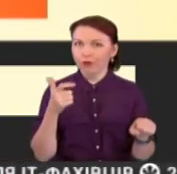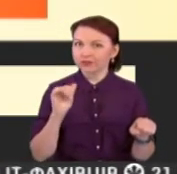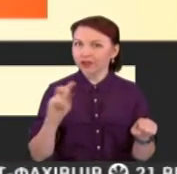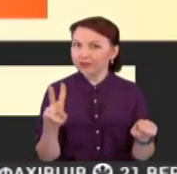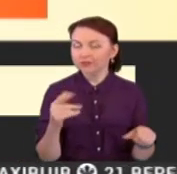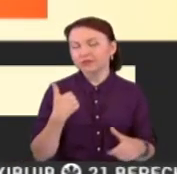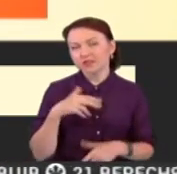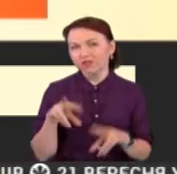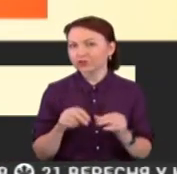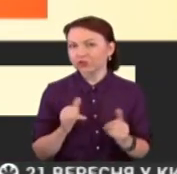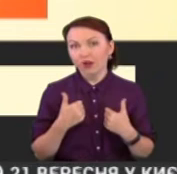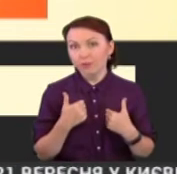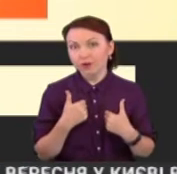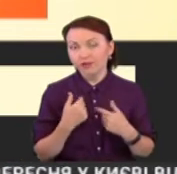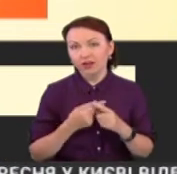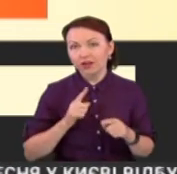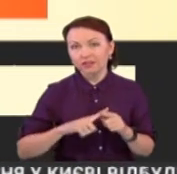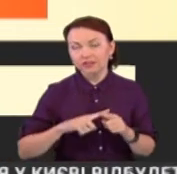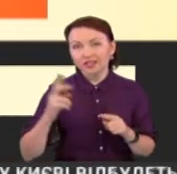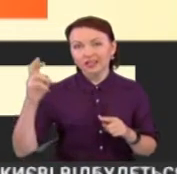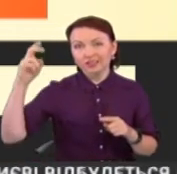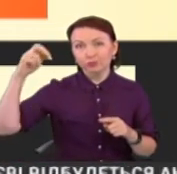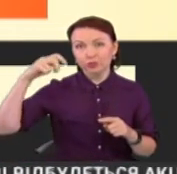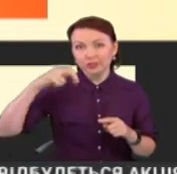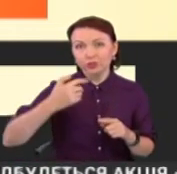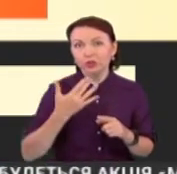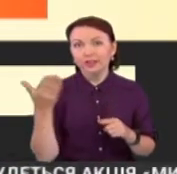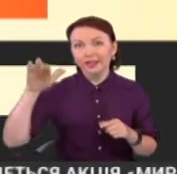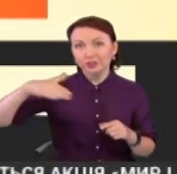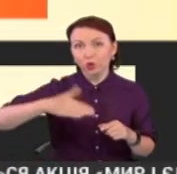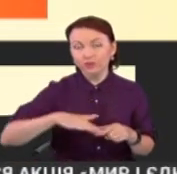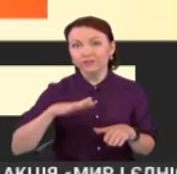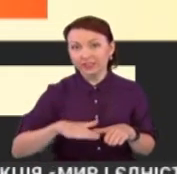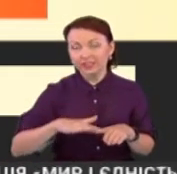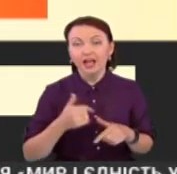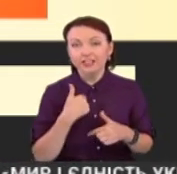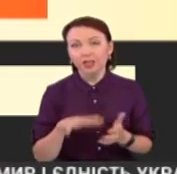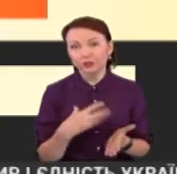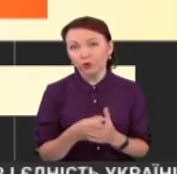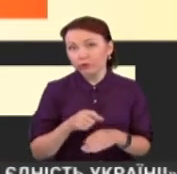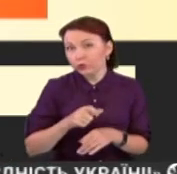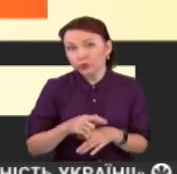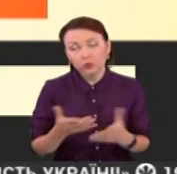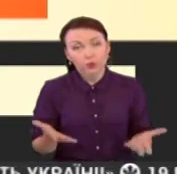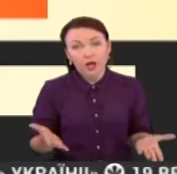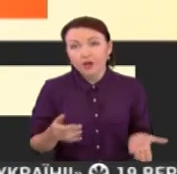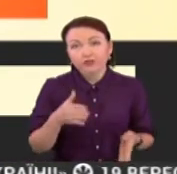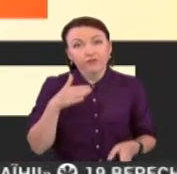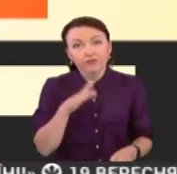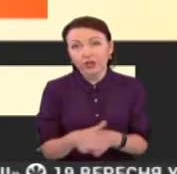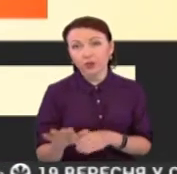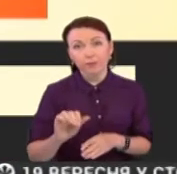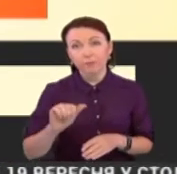для мене це спуститися на кілька сходинок вниз. З іншого боку, я свою функцію вже майже виконав як